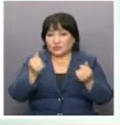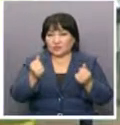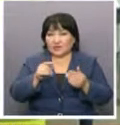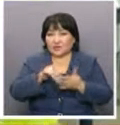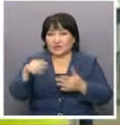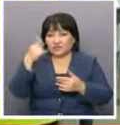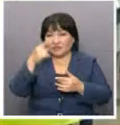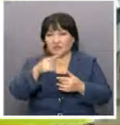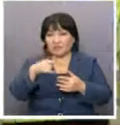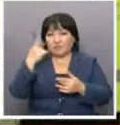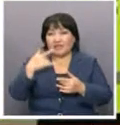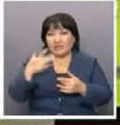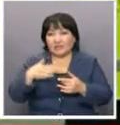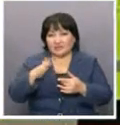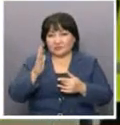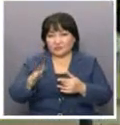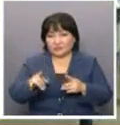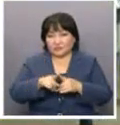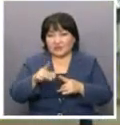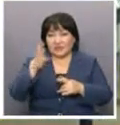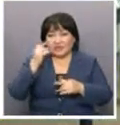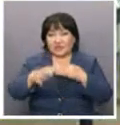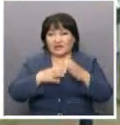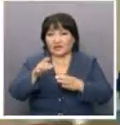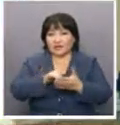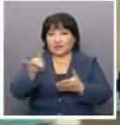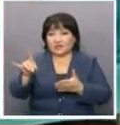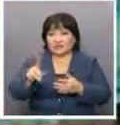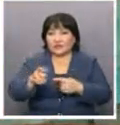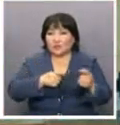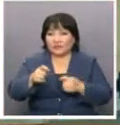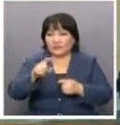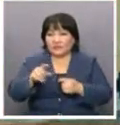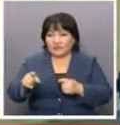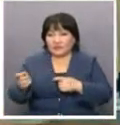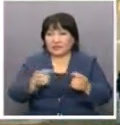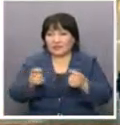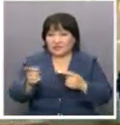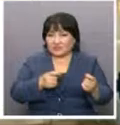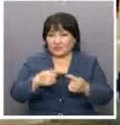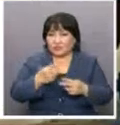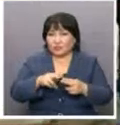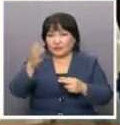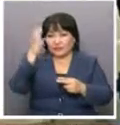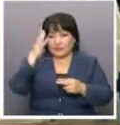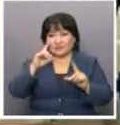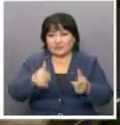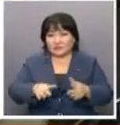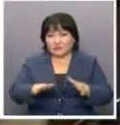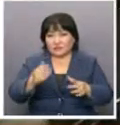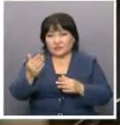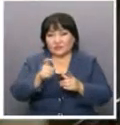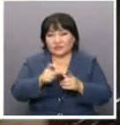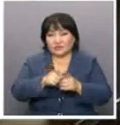болады. Ал Алматы халықаралық әуежайының басшылары тасымалдаушылардың бұл пікірмен келіспей отыр. Олардың сөзінше, әуе